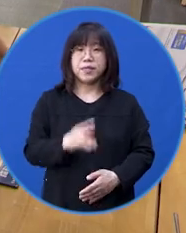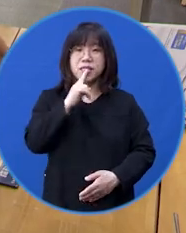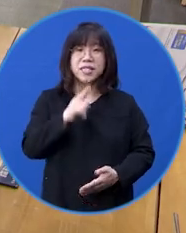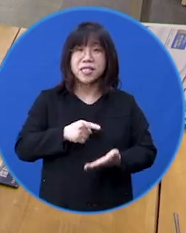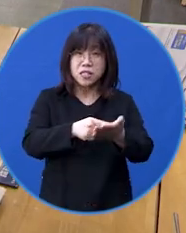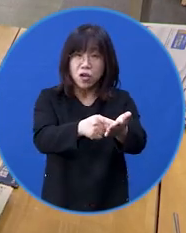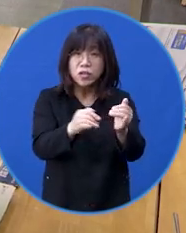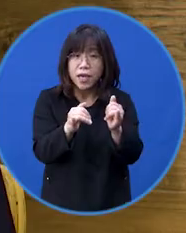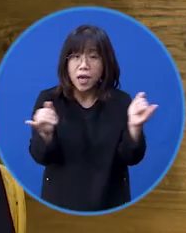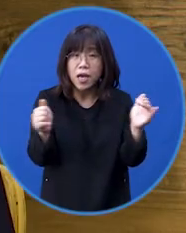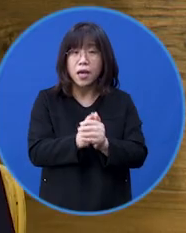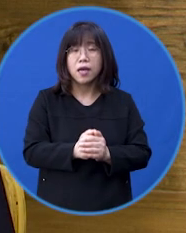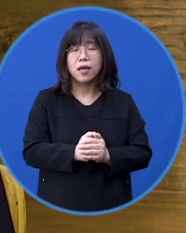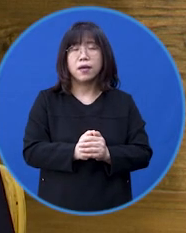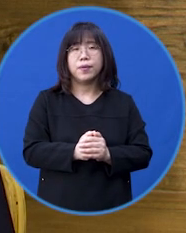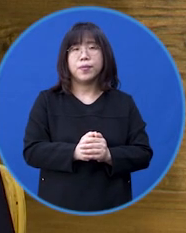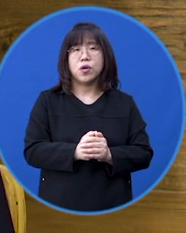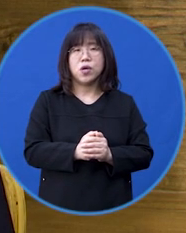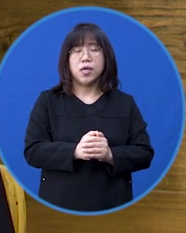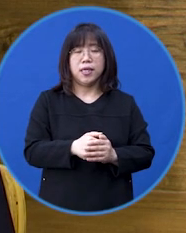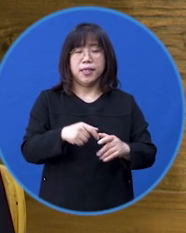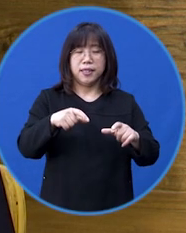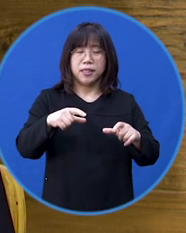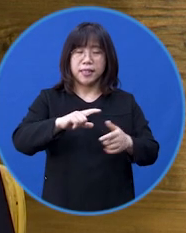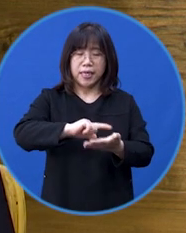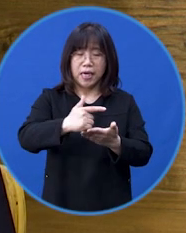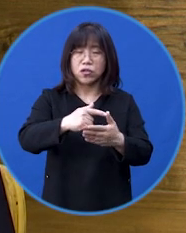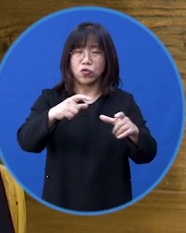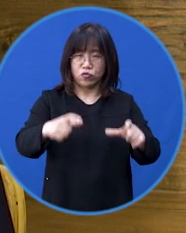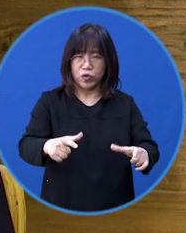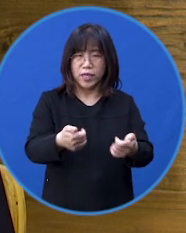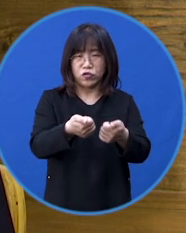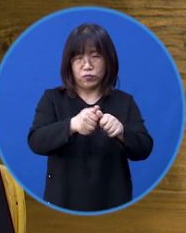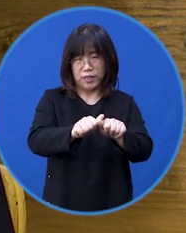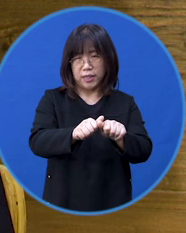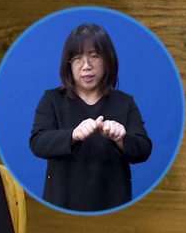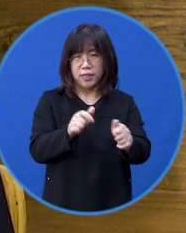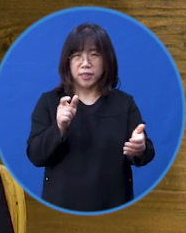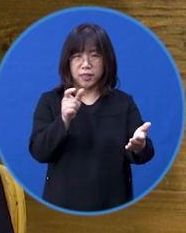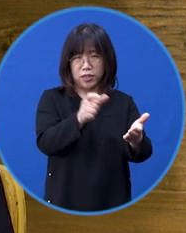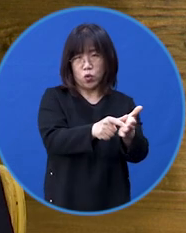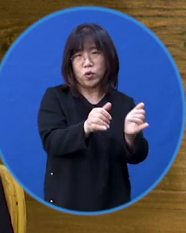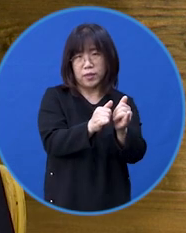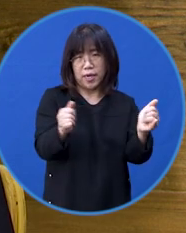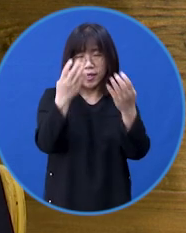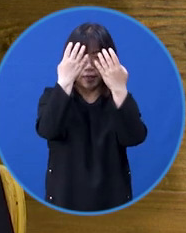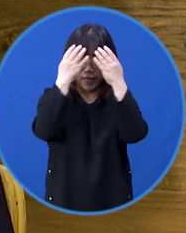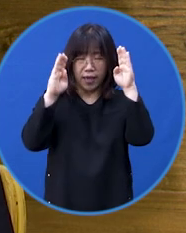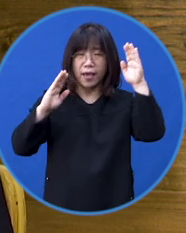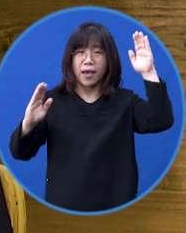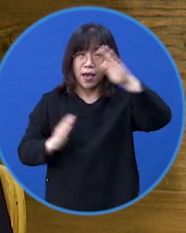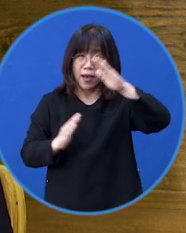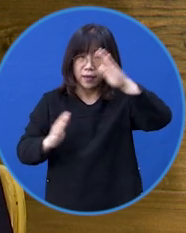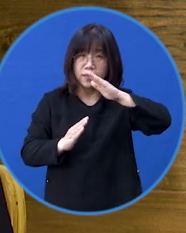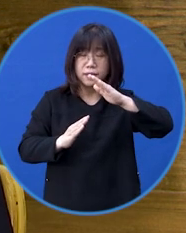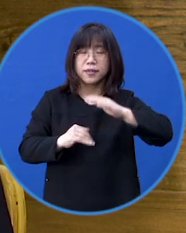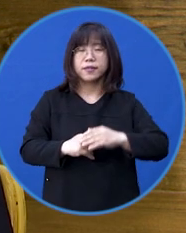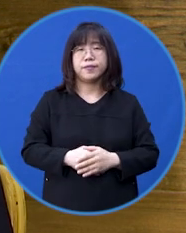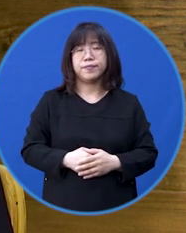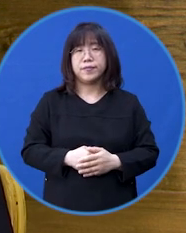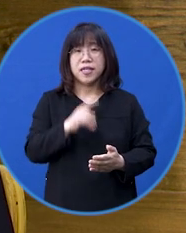48,950원입니다. 신청 대상은 접수 시작일 기준으로 강서구에 주민등록이 되어 있는 대학교